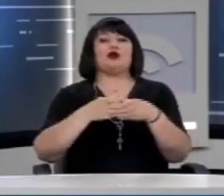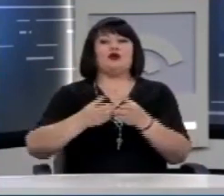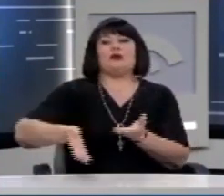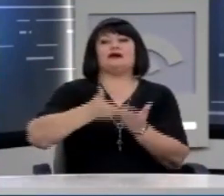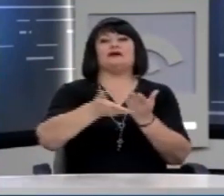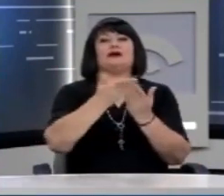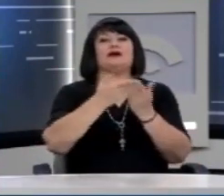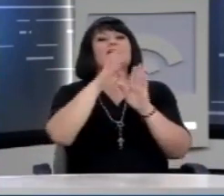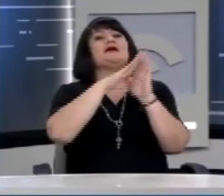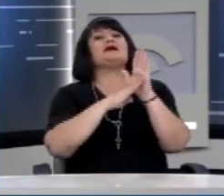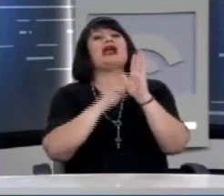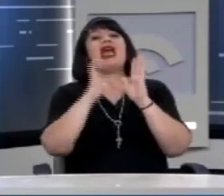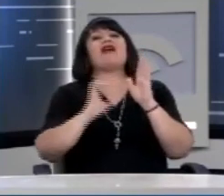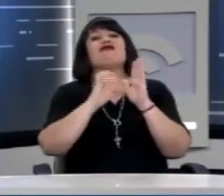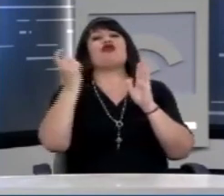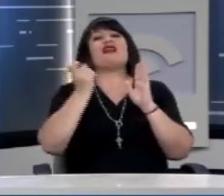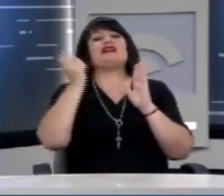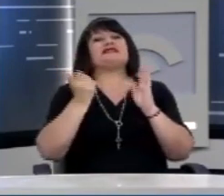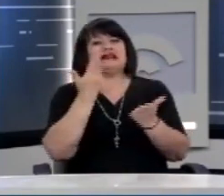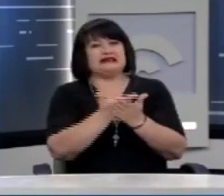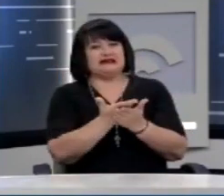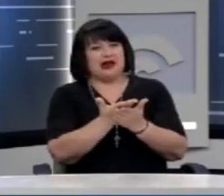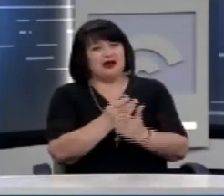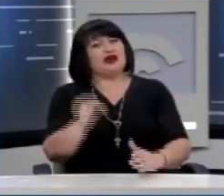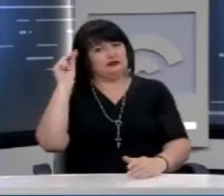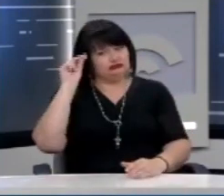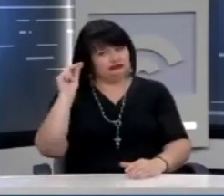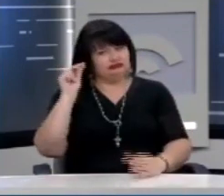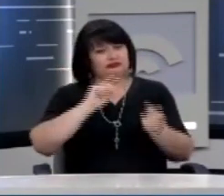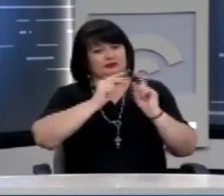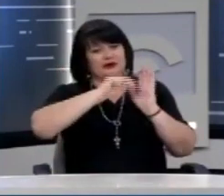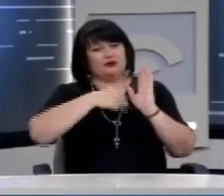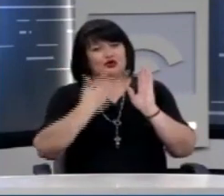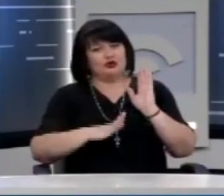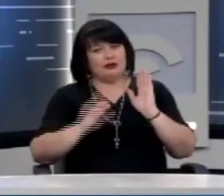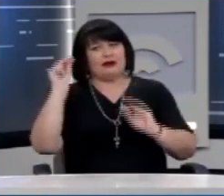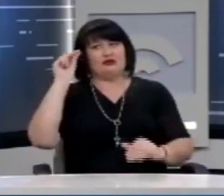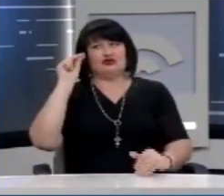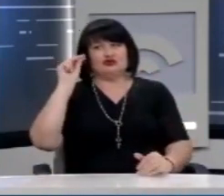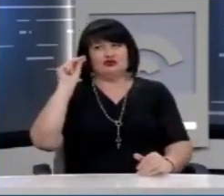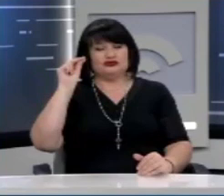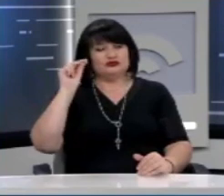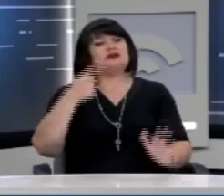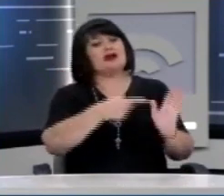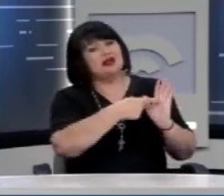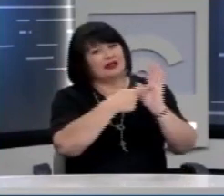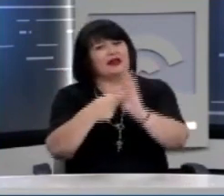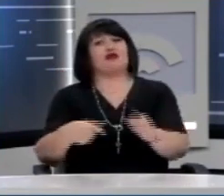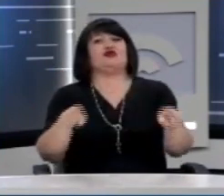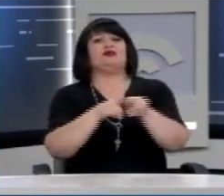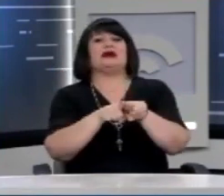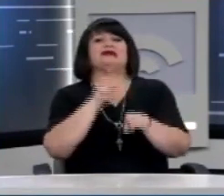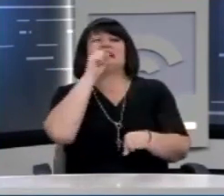τα προαπαιτούμενα, τις μεταμνημονιακές δεσμεύσεις και προβάλλουν μαζί με εσάς το